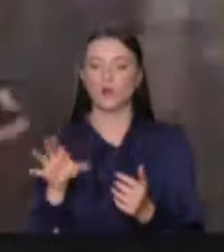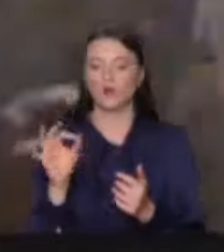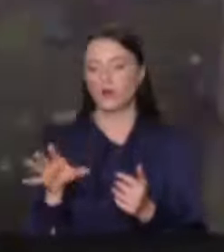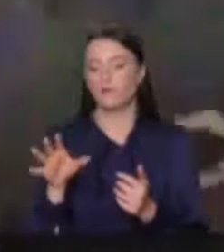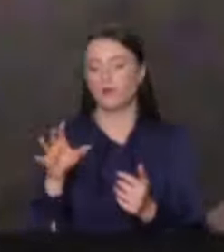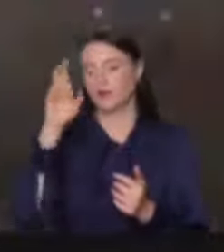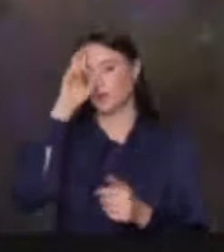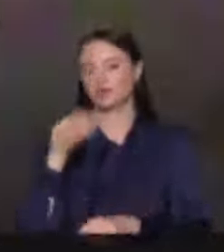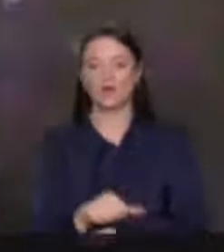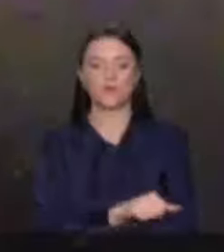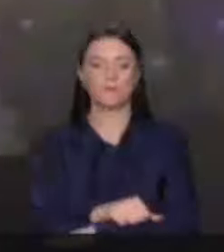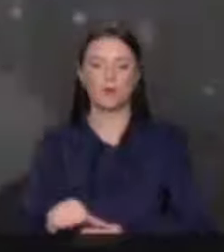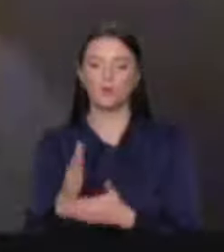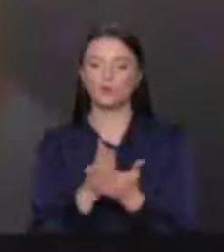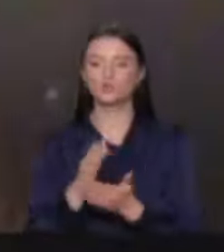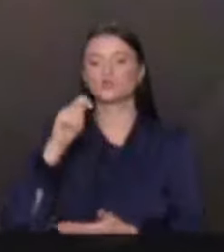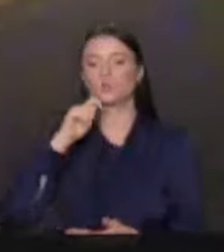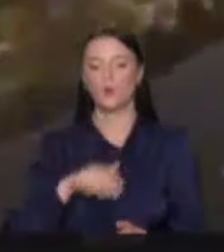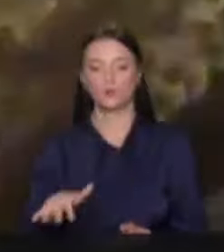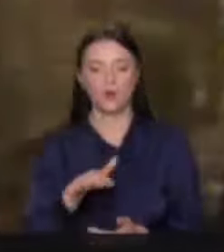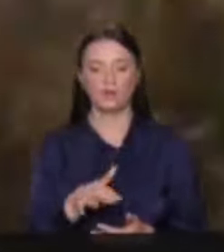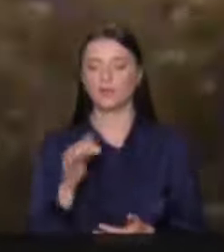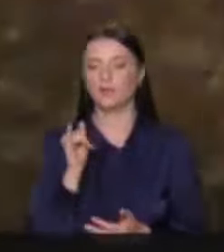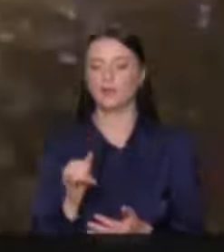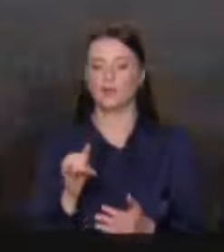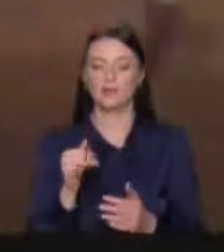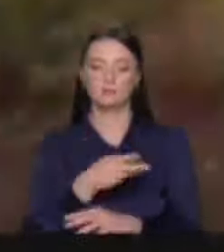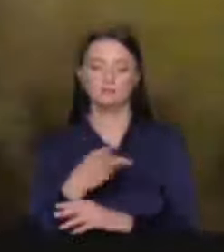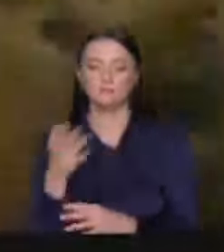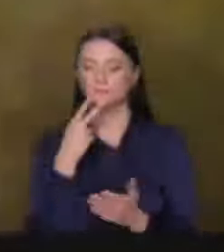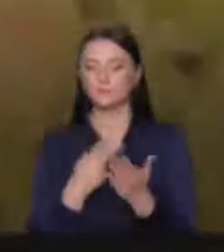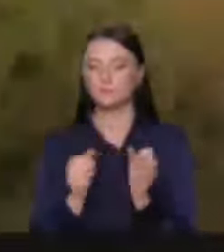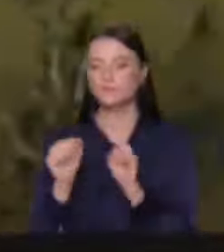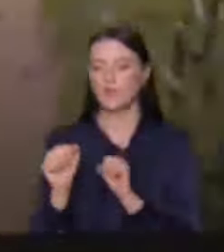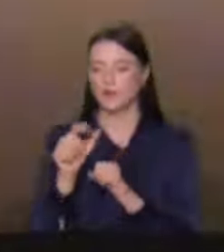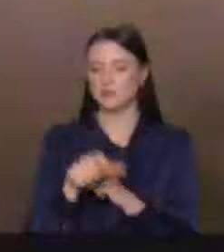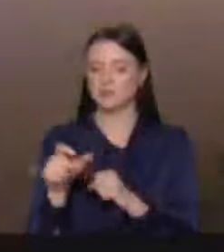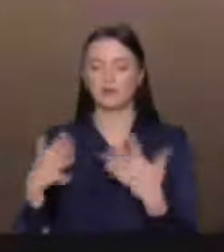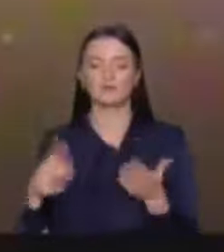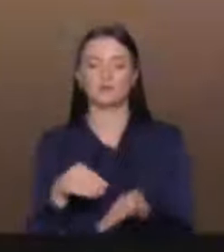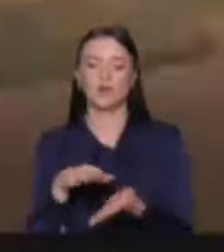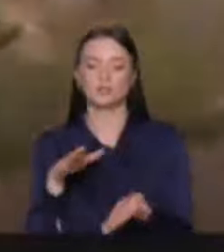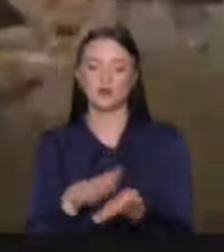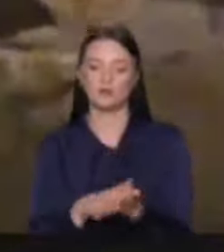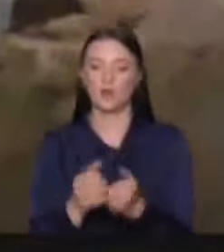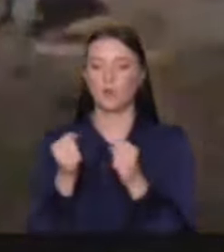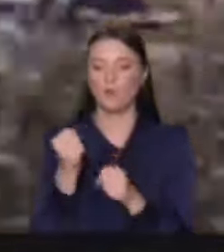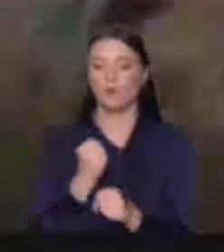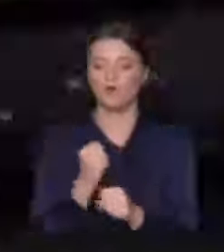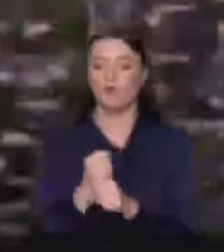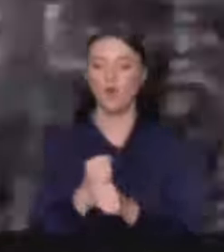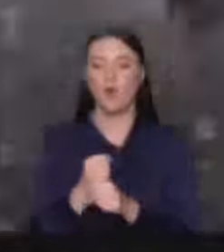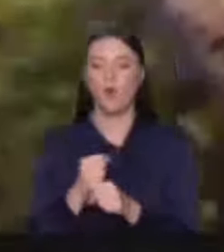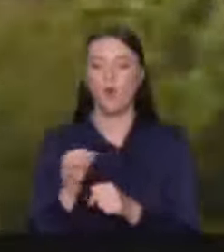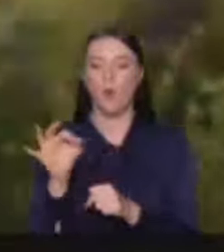Державна прикордонна служба України. І на кадрах, які показали захисники, вже зафіксована бойова робота операторів